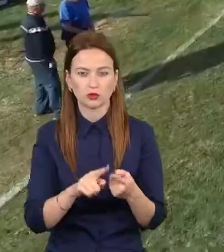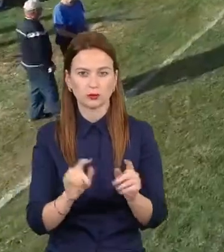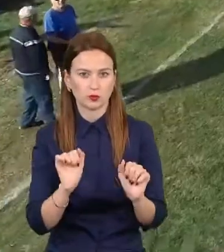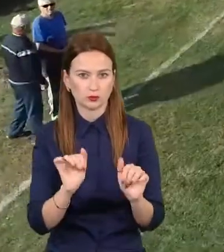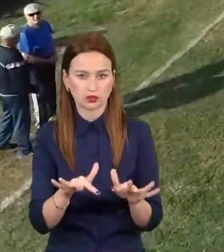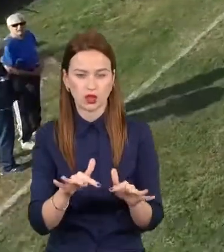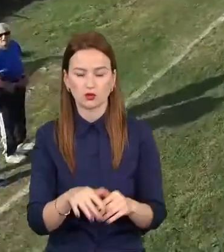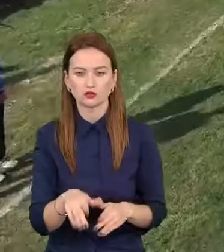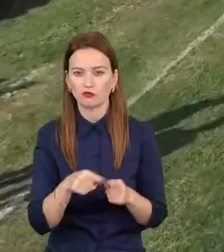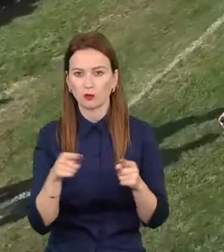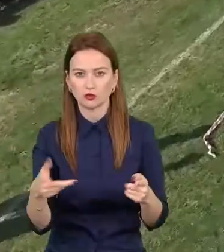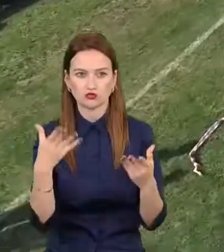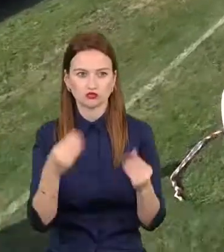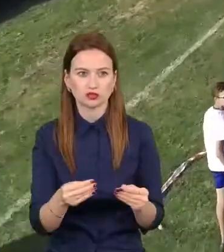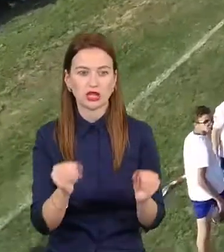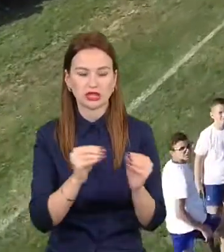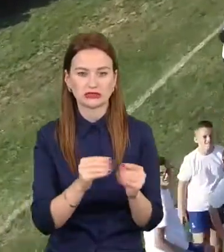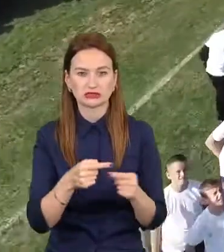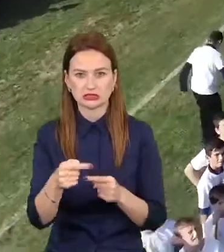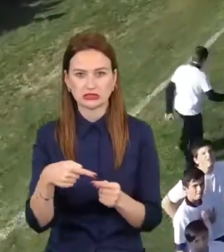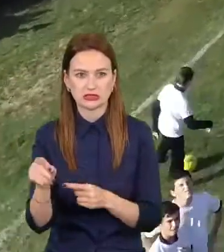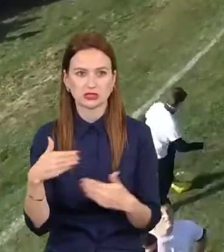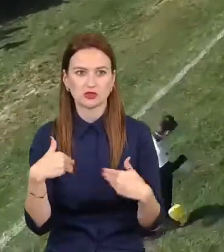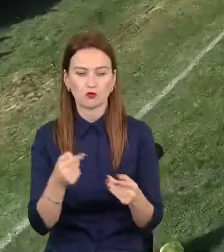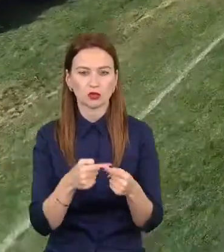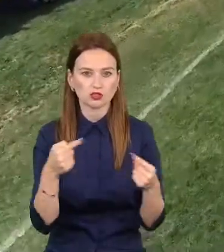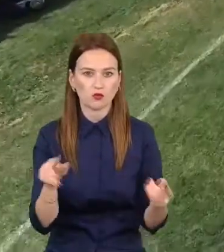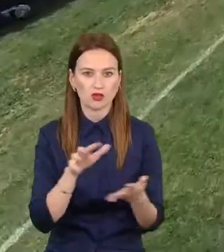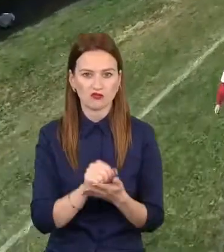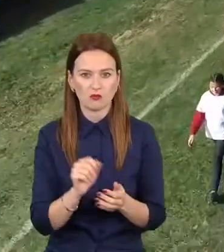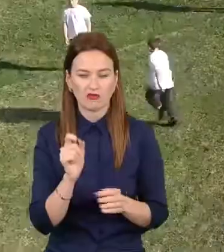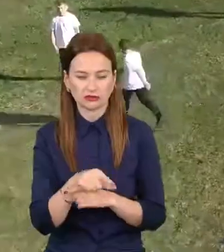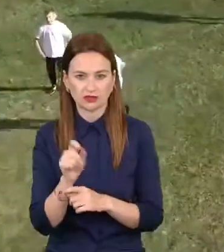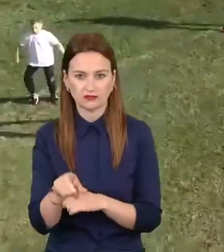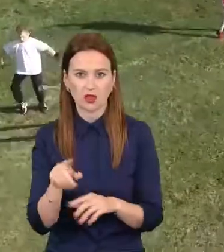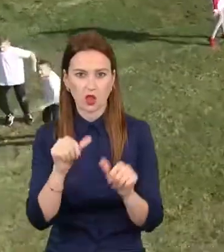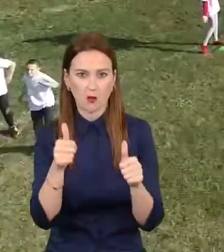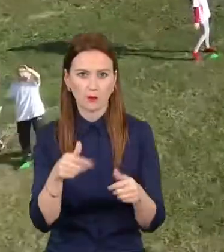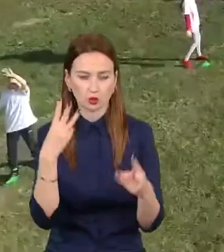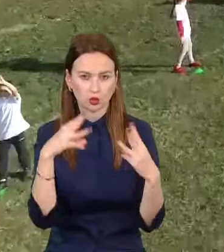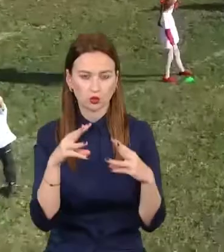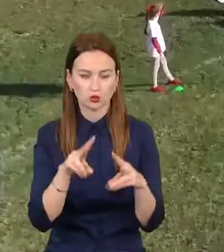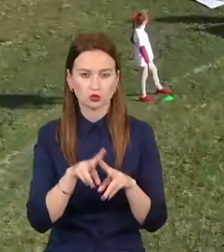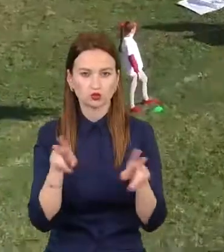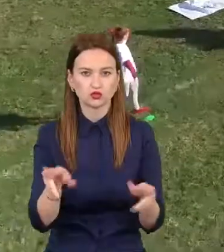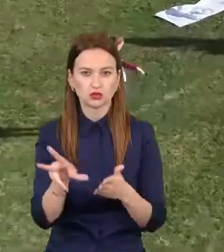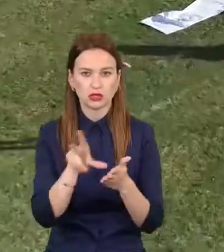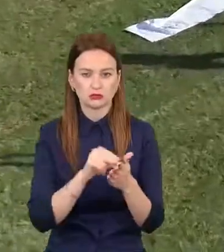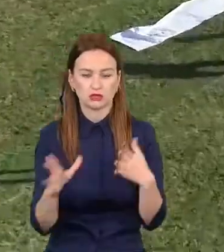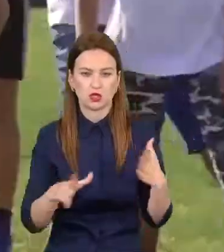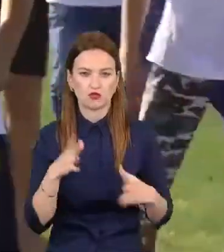заході. Впродовж дня на 10 станціях тренери пропонували дітям різноманітні вправи та завдання, моделюючи з ними тренування справжніх